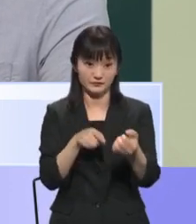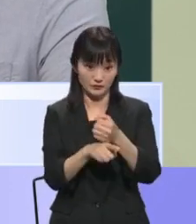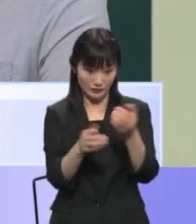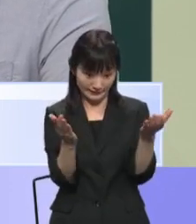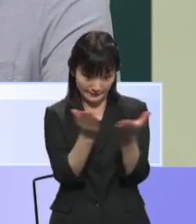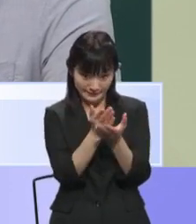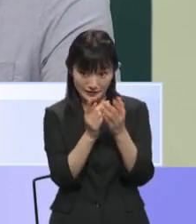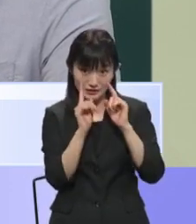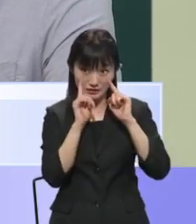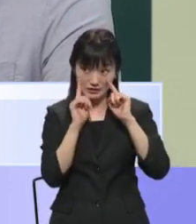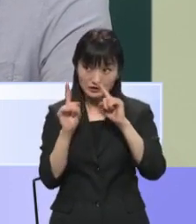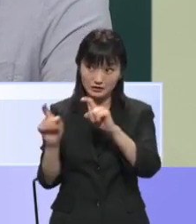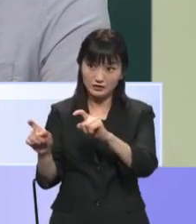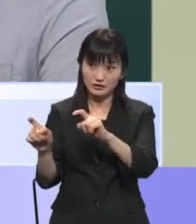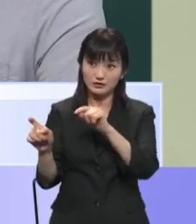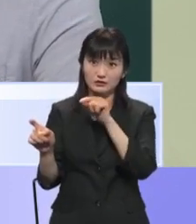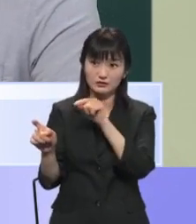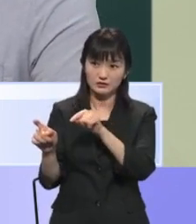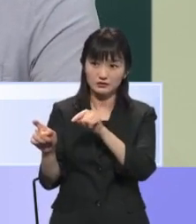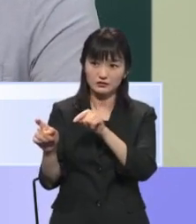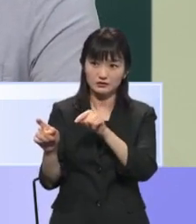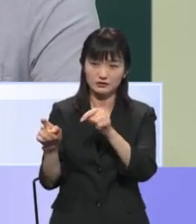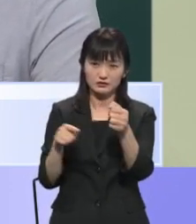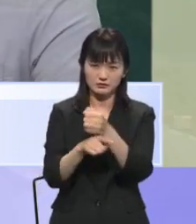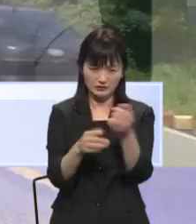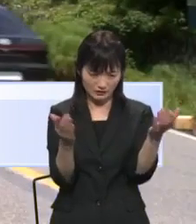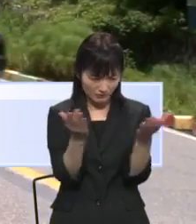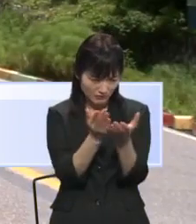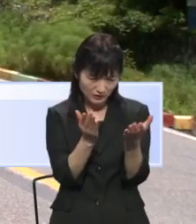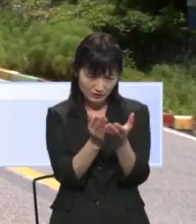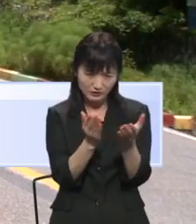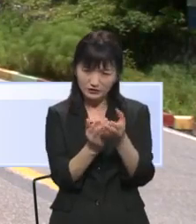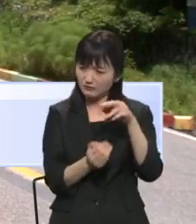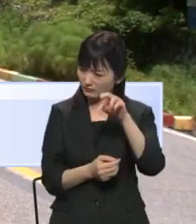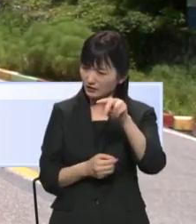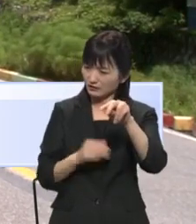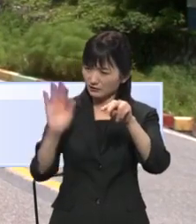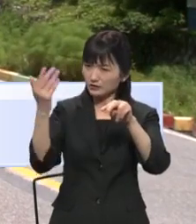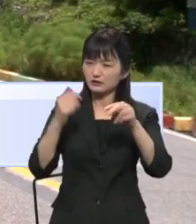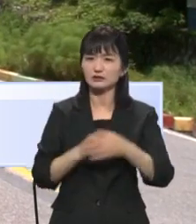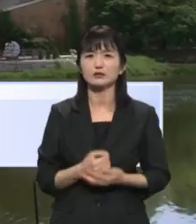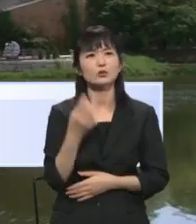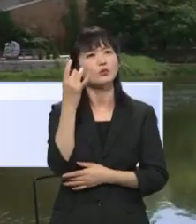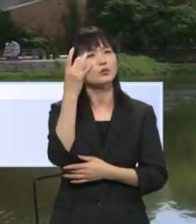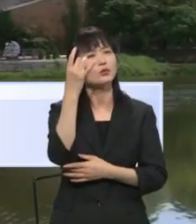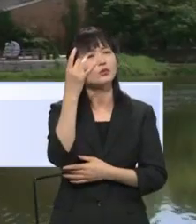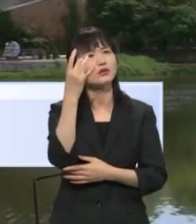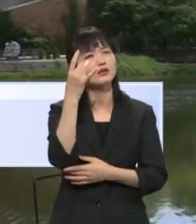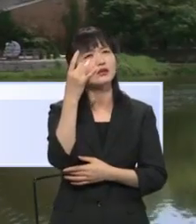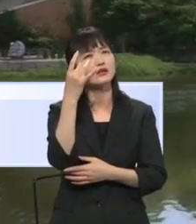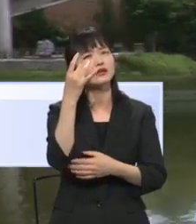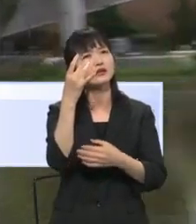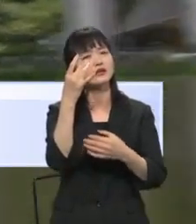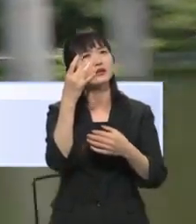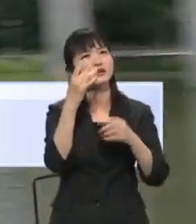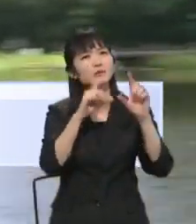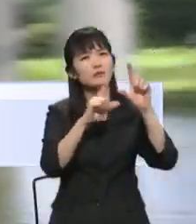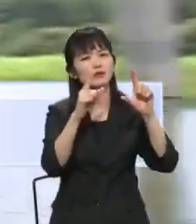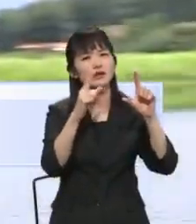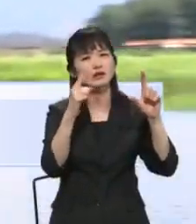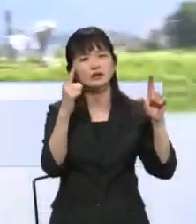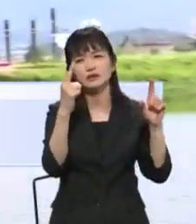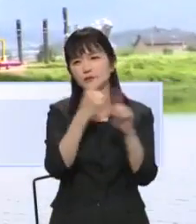되려면 합리적으로 좀 접근해야 될 필요가 있다 민주당도 그러니까는 이게 본말이 전도돼서 지난번 상임위에서의